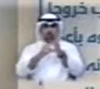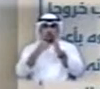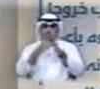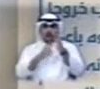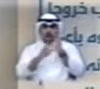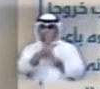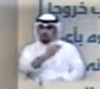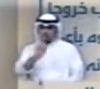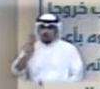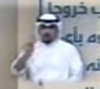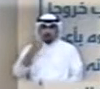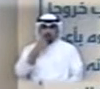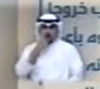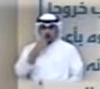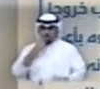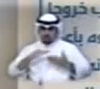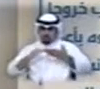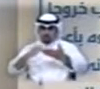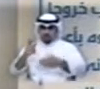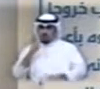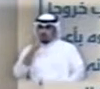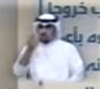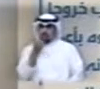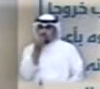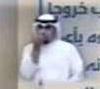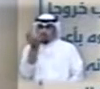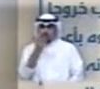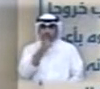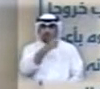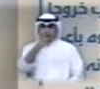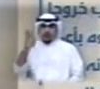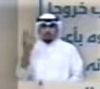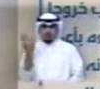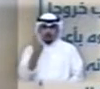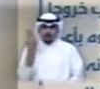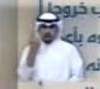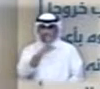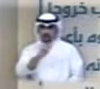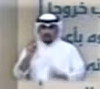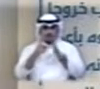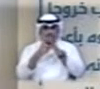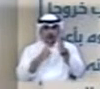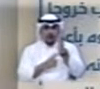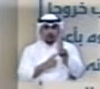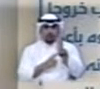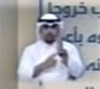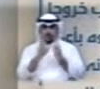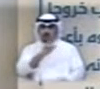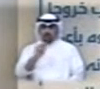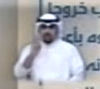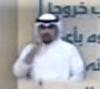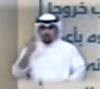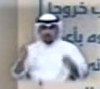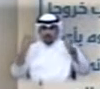العامة ووسائل الحق في التعبير، وذلك في إطار الحدود التي رسمها القانون والتي يخرج عنها الحق في